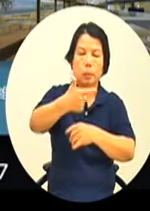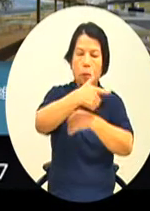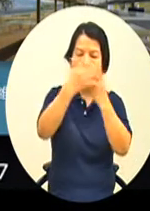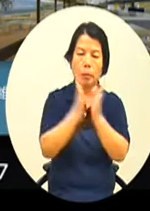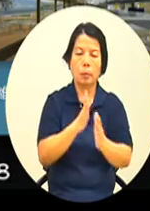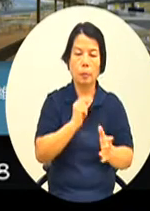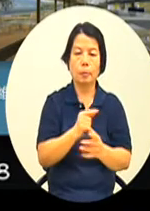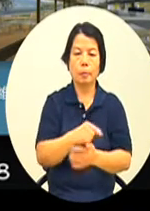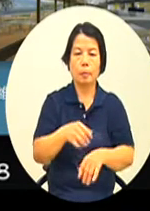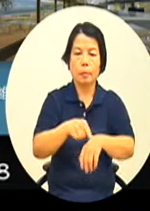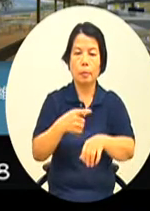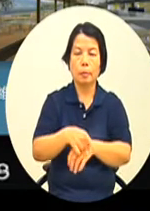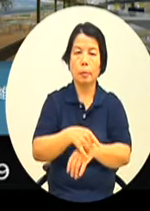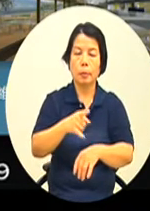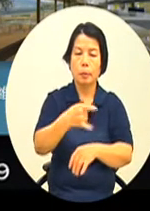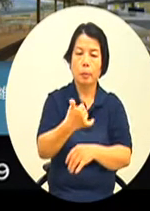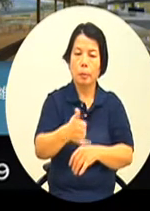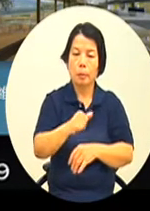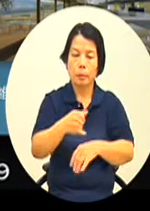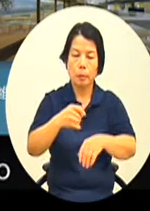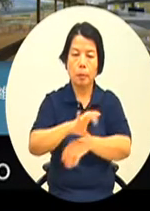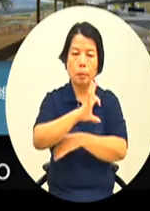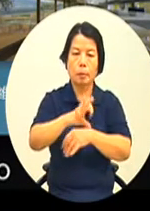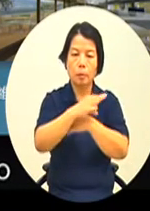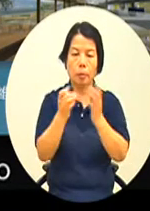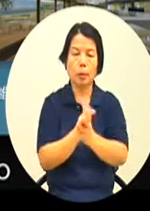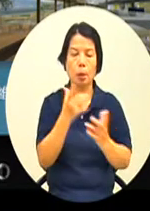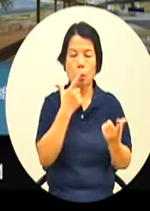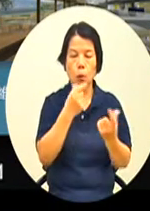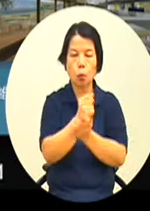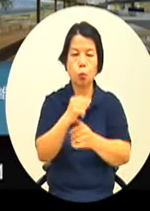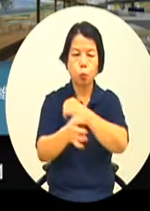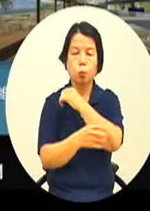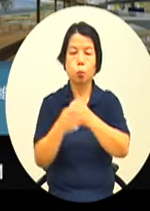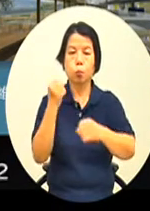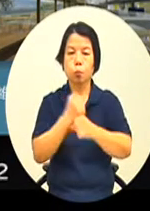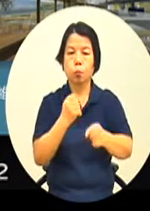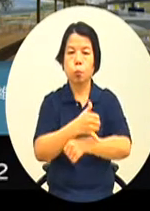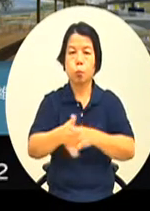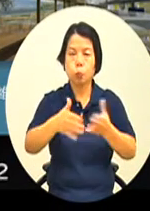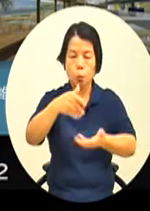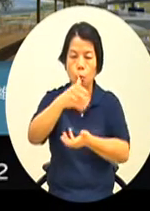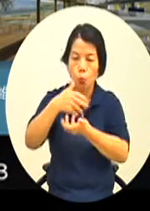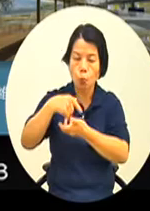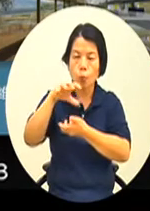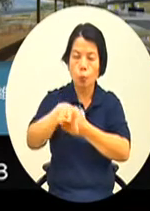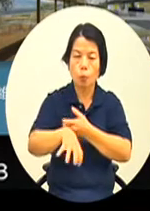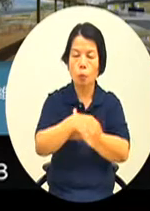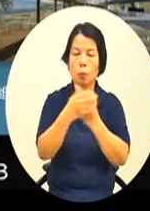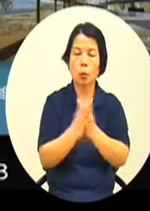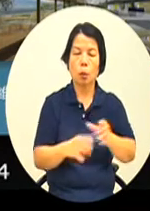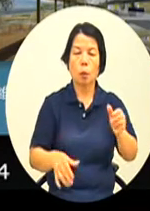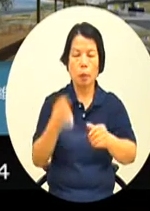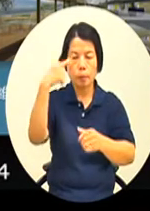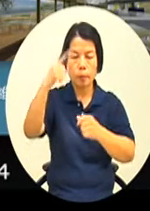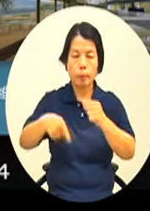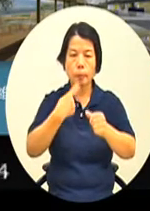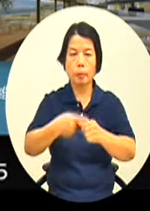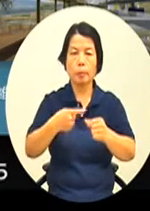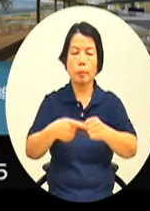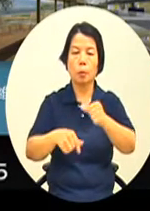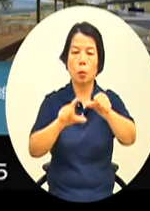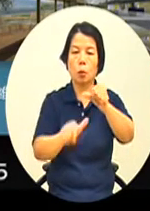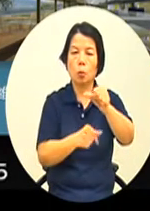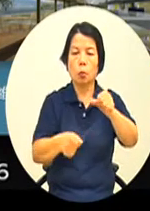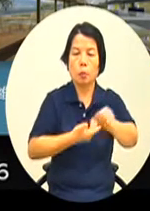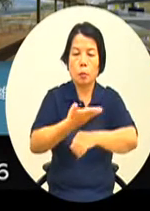别友善厕所，11楼的员工餐厅也正在进行全面的整修。我们希望在明年1月的时候可以重新对外开张哦，给